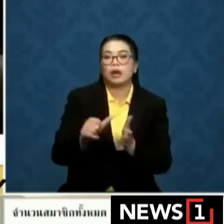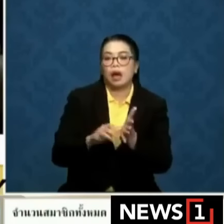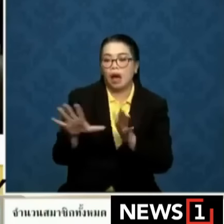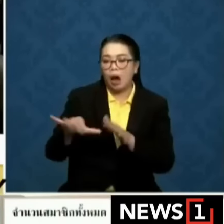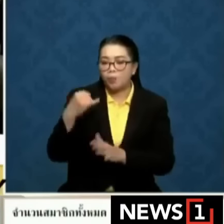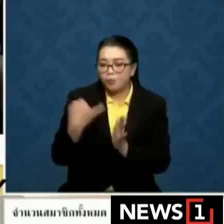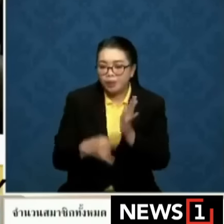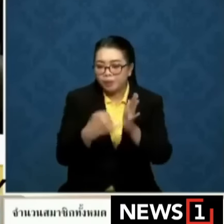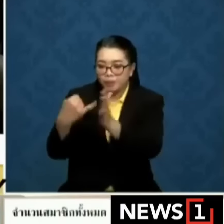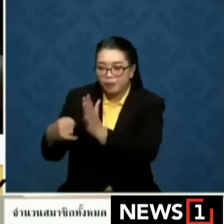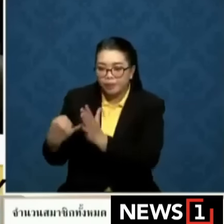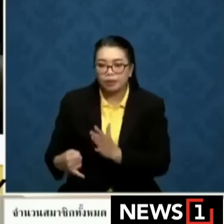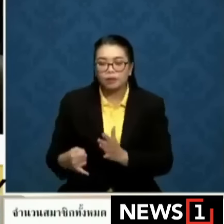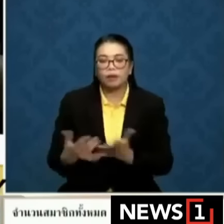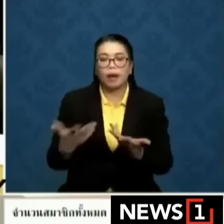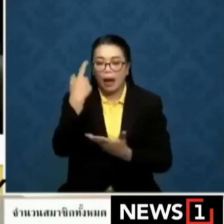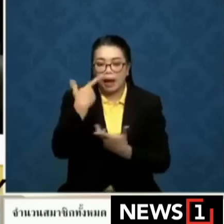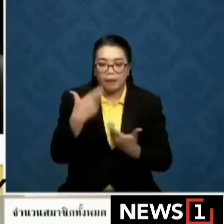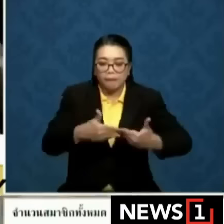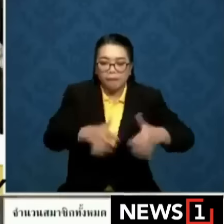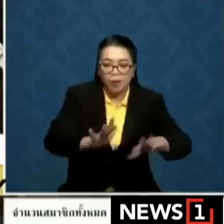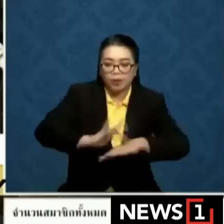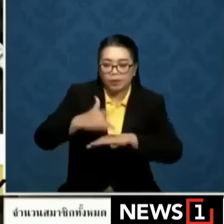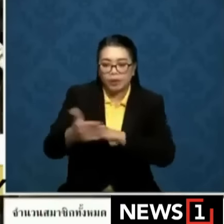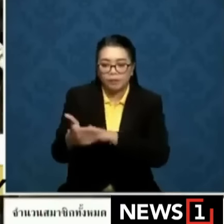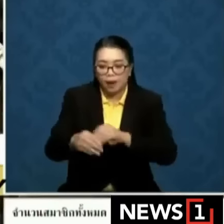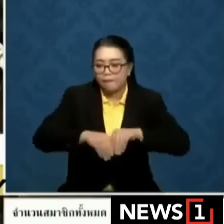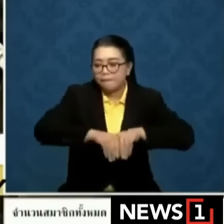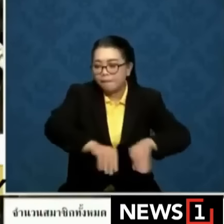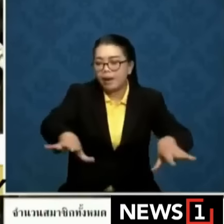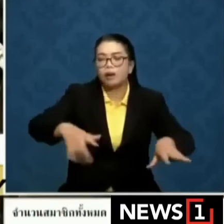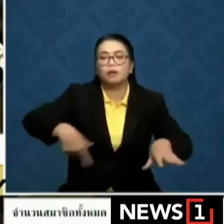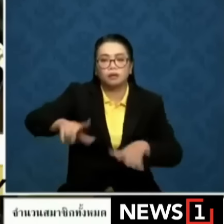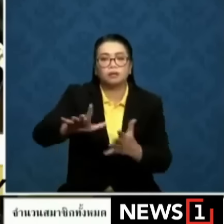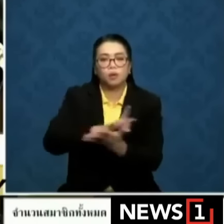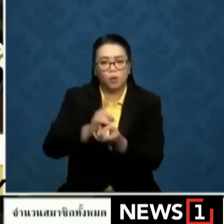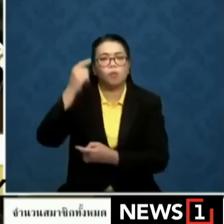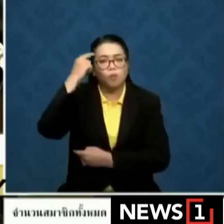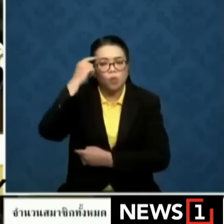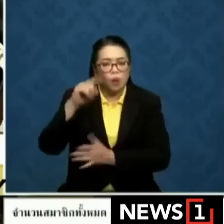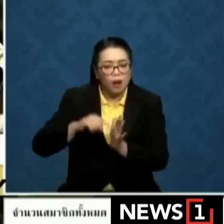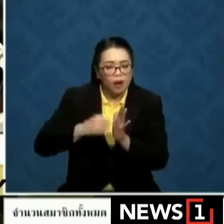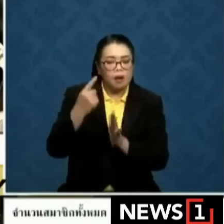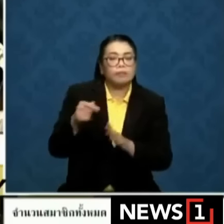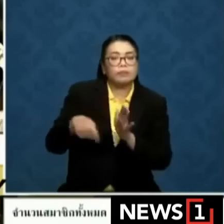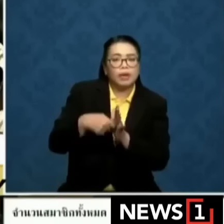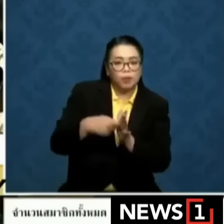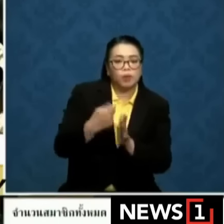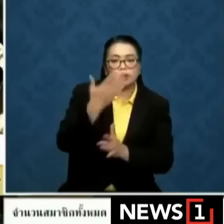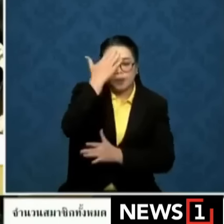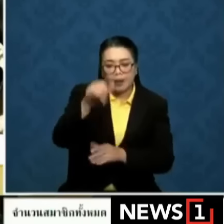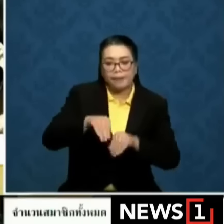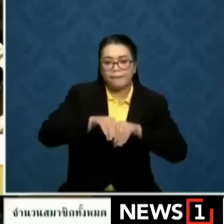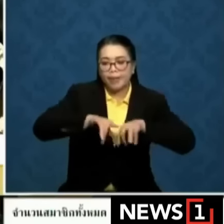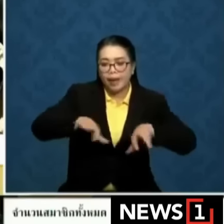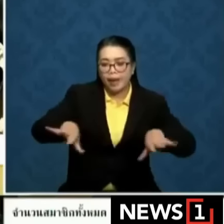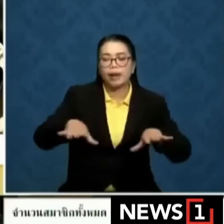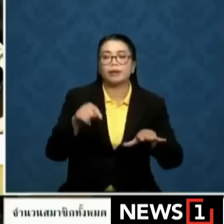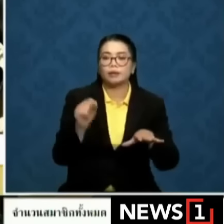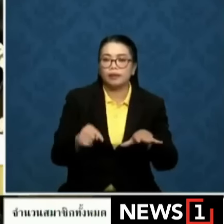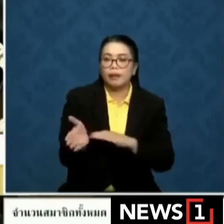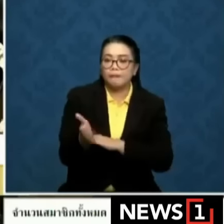าเช่นการตัดครีบการส่งซากจริงๆแล้วเงื่อนไขอ่อนมากเราควรจะควบคุมได้มากกว่านี้แม้เงื่อนไขที่ว่าอ่